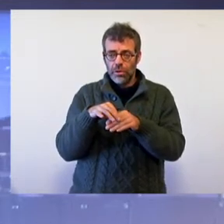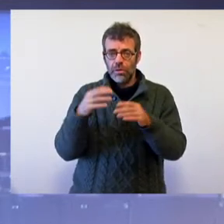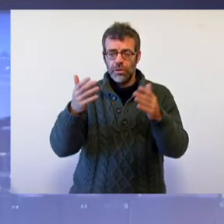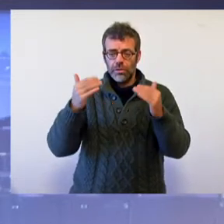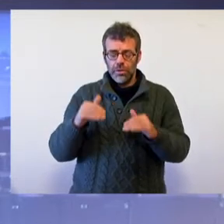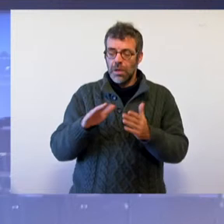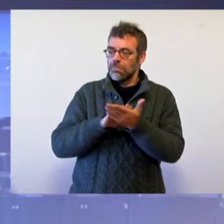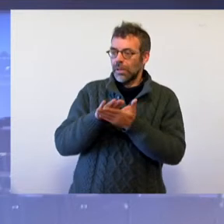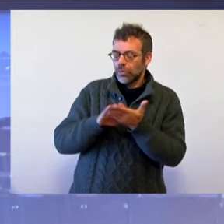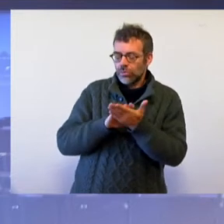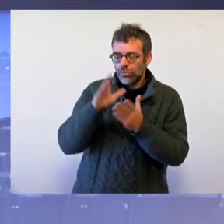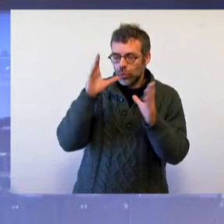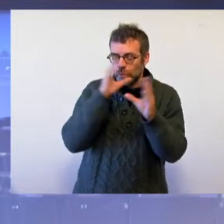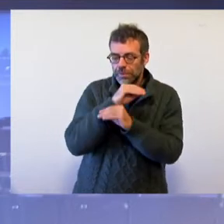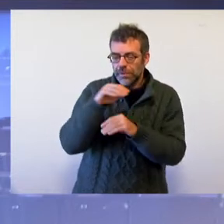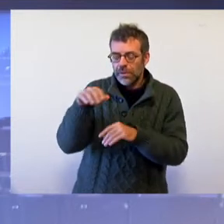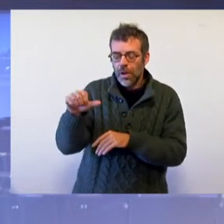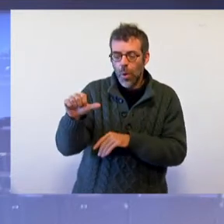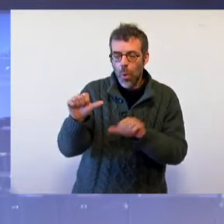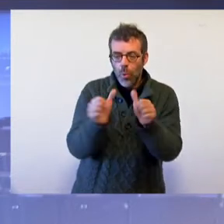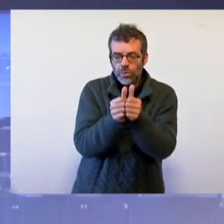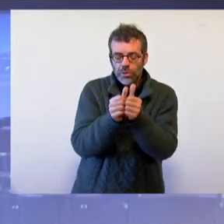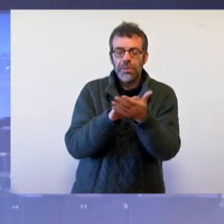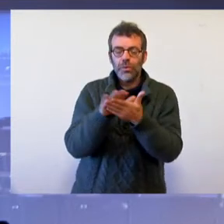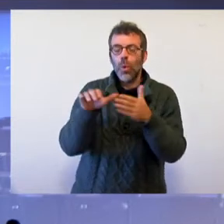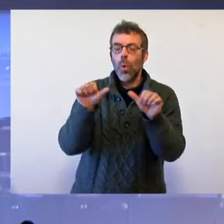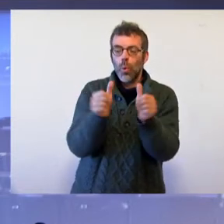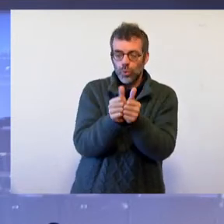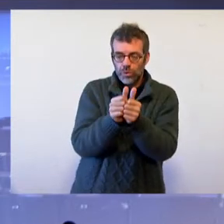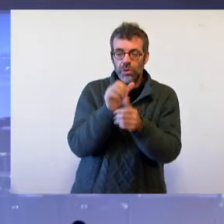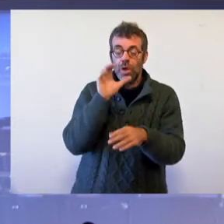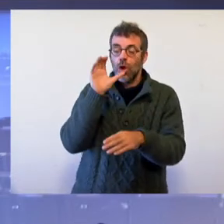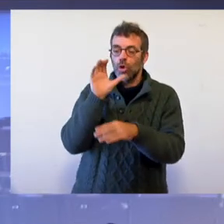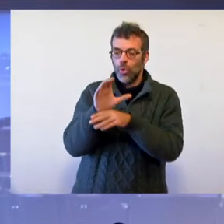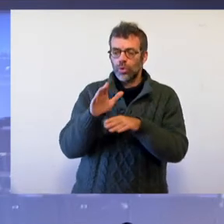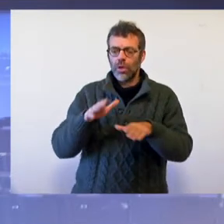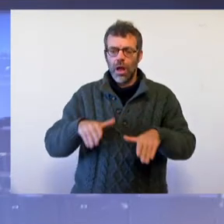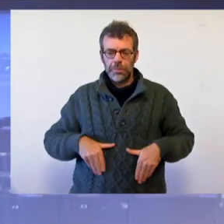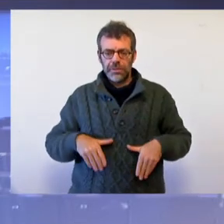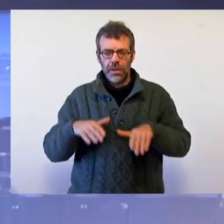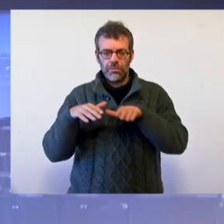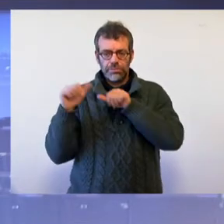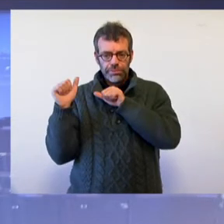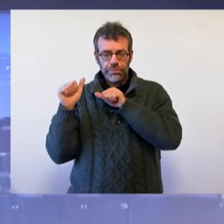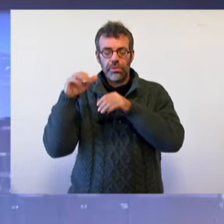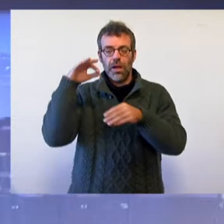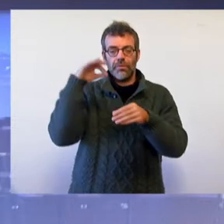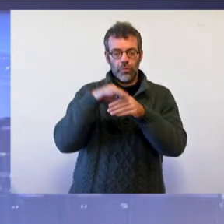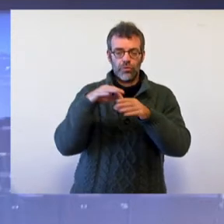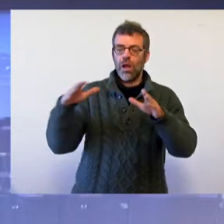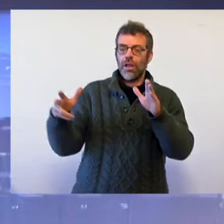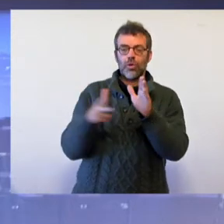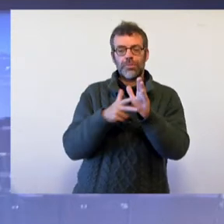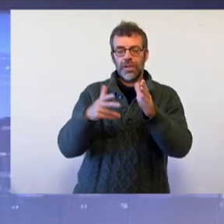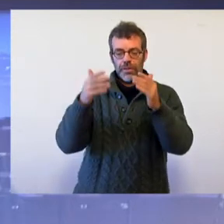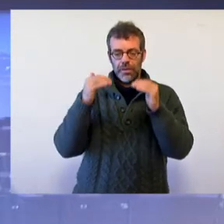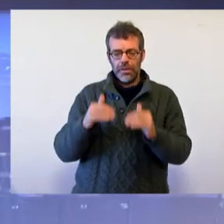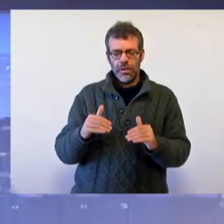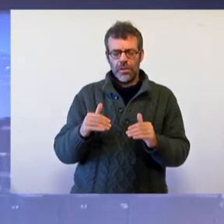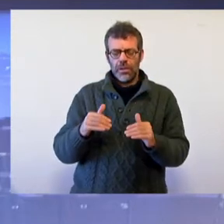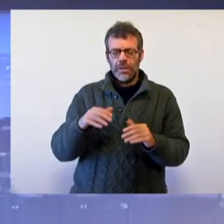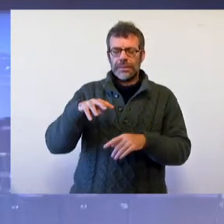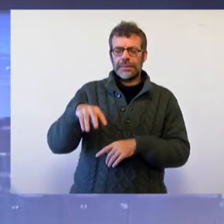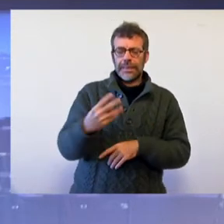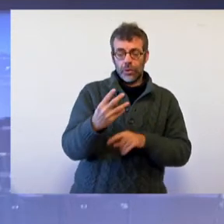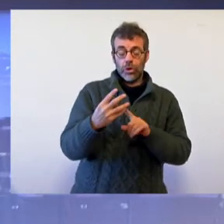j'ai oublié la 11, je vais aller trop vite. La 11, qui est contre, qui s'abstient, qui ne prend pas part au vote. Adopté. Affaire